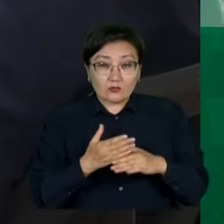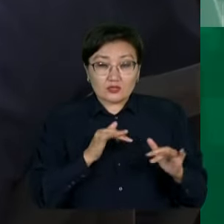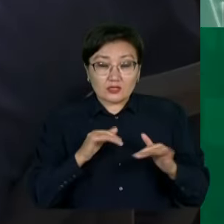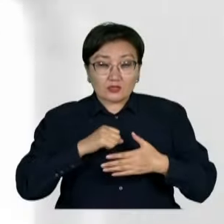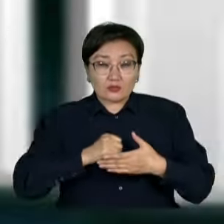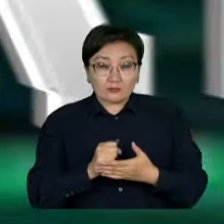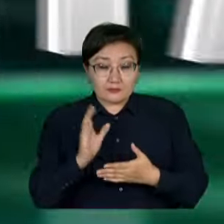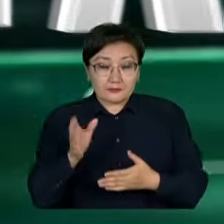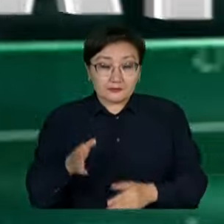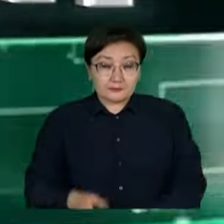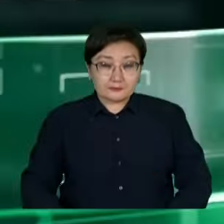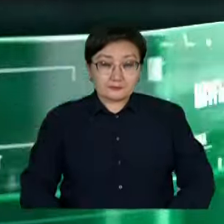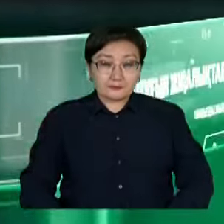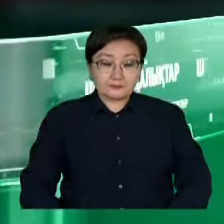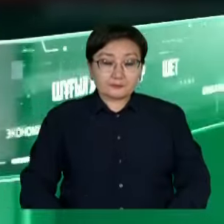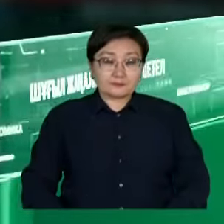қабылдамақ?